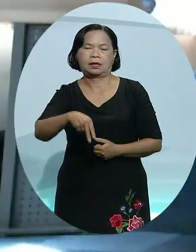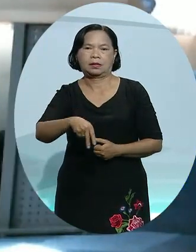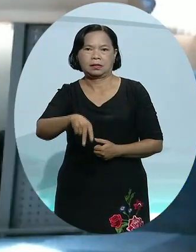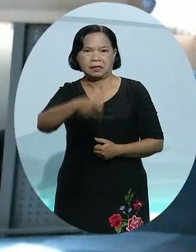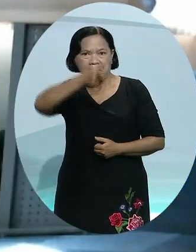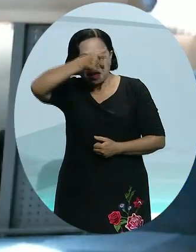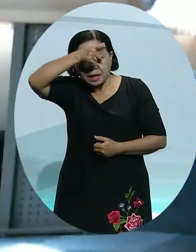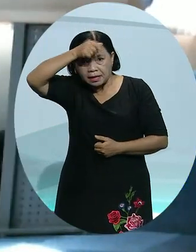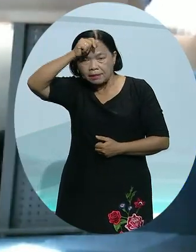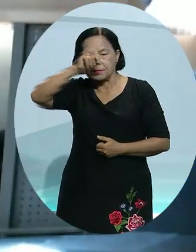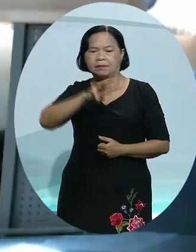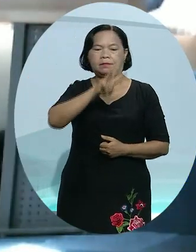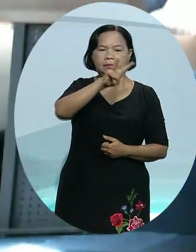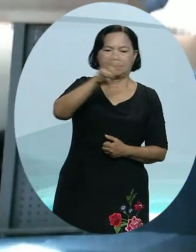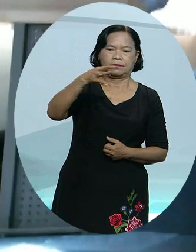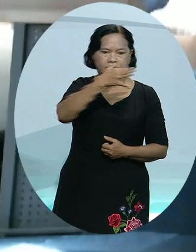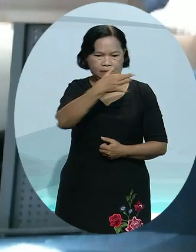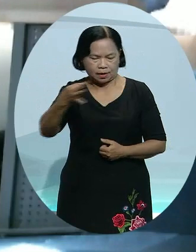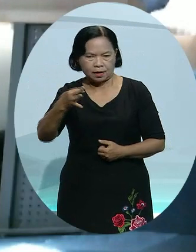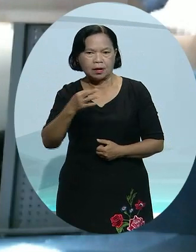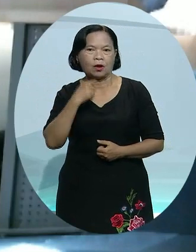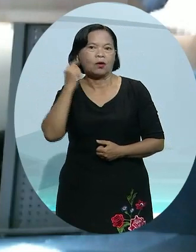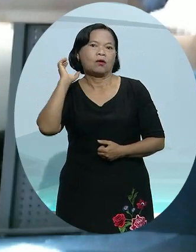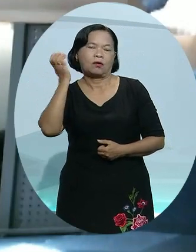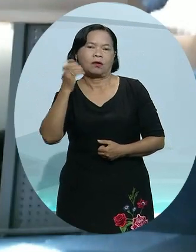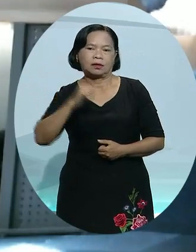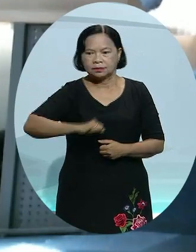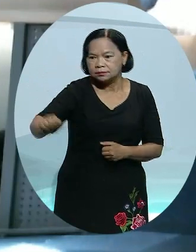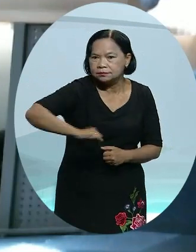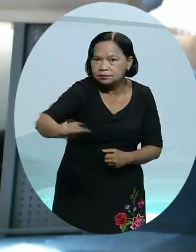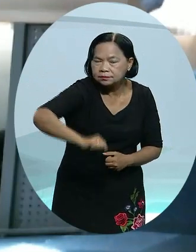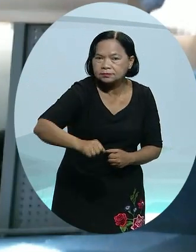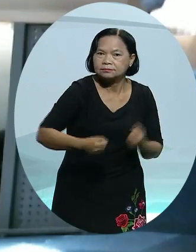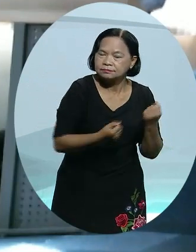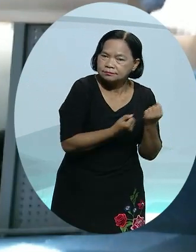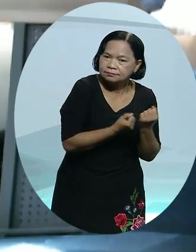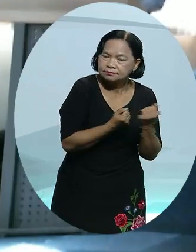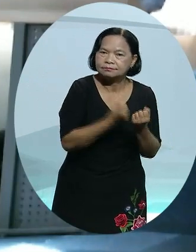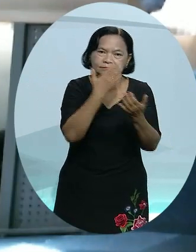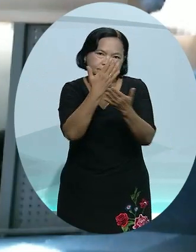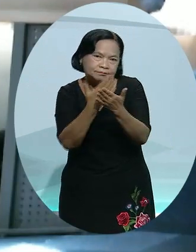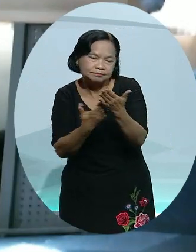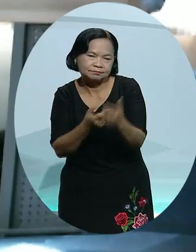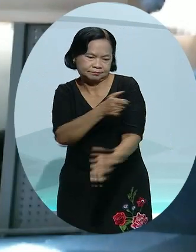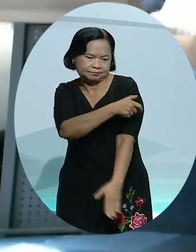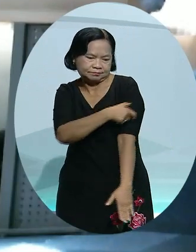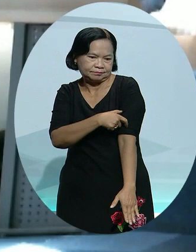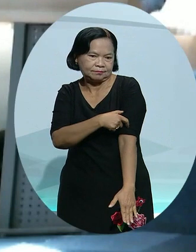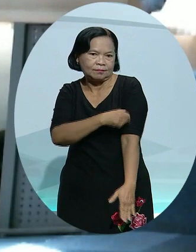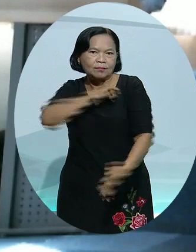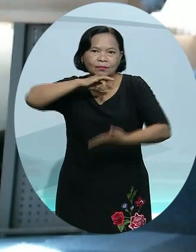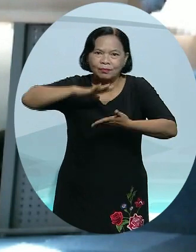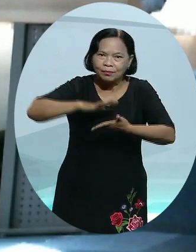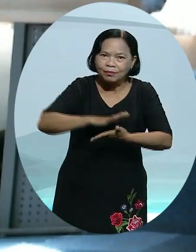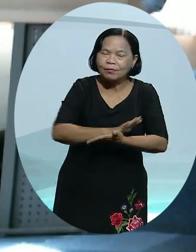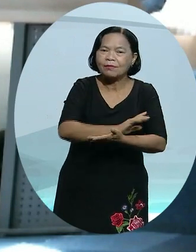WWF ông Marco Lambertini nhấn mạnh, thế giới cần khẩn trương, nhất trí thúc đẩy một hiệp định nhằm làm mới các nỗ lực bảo vệ các loài sinh vật và tăng